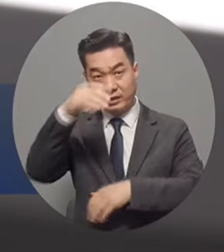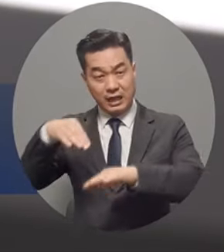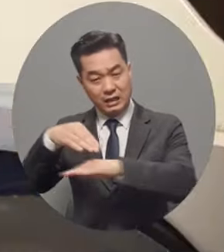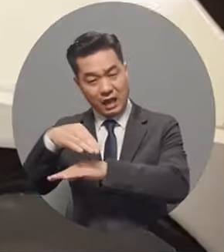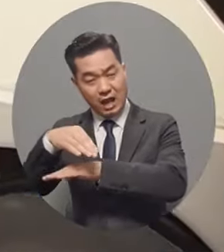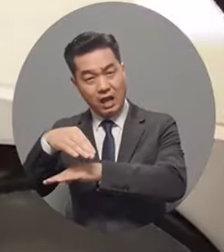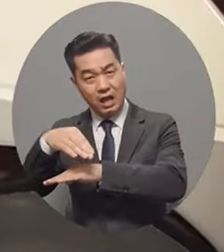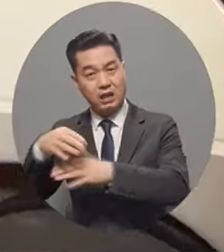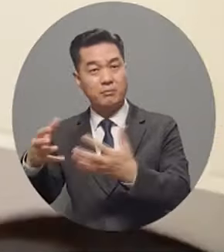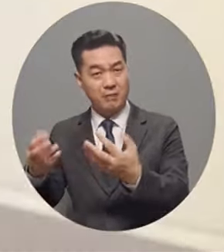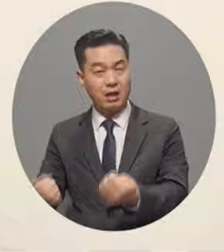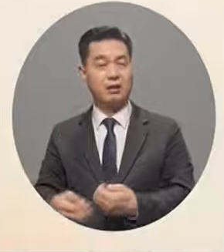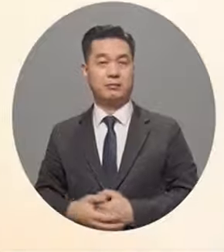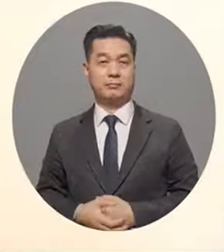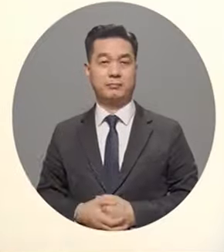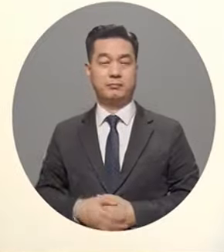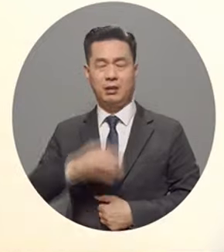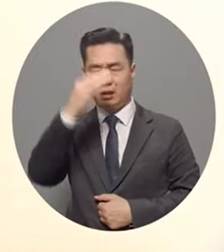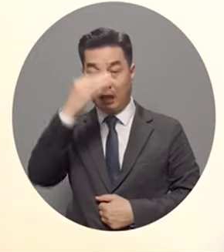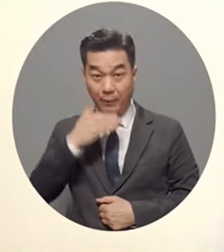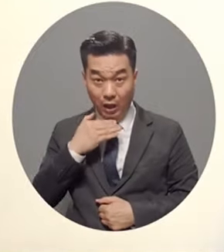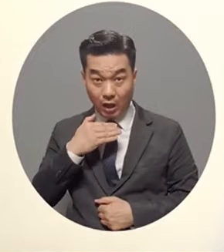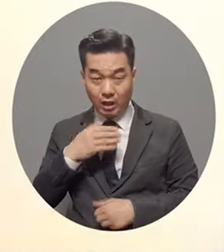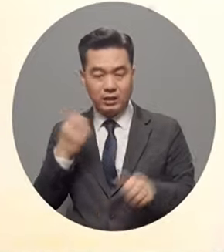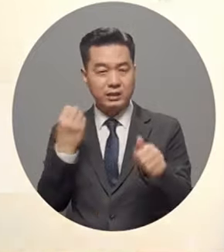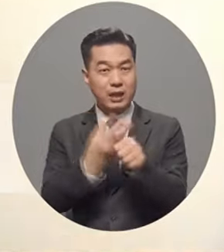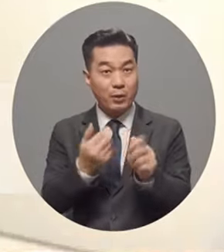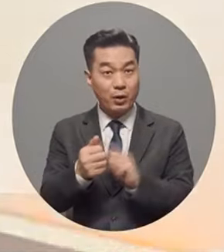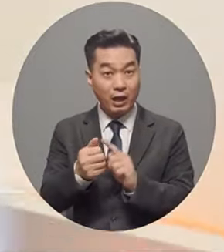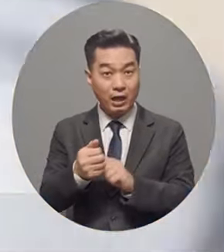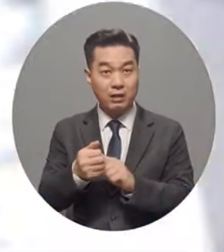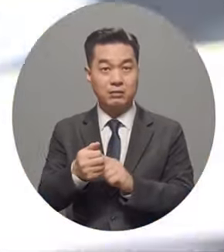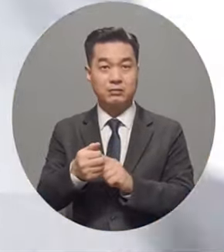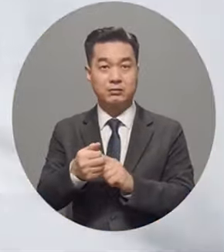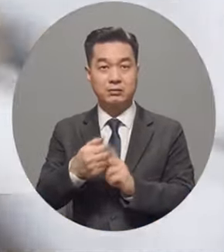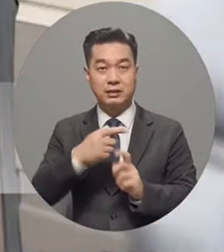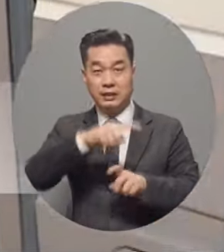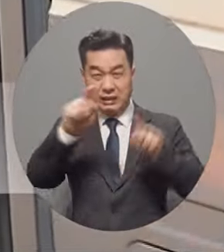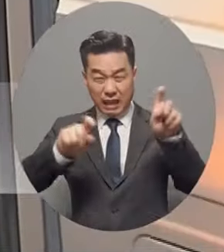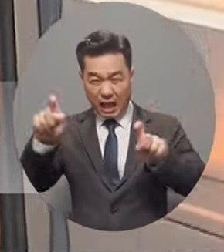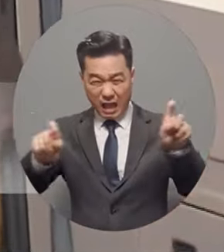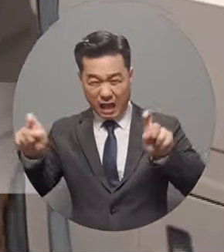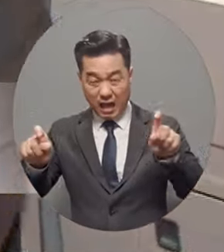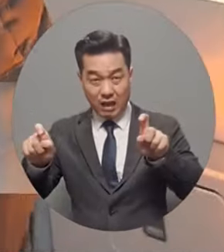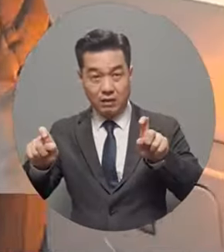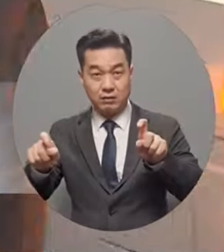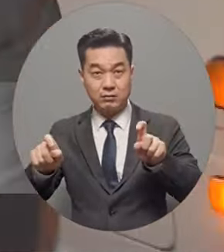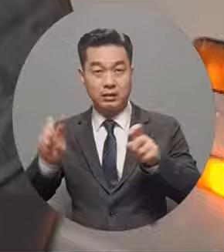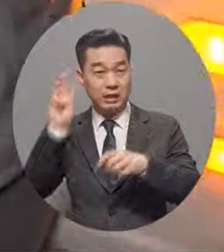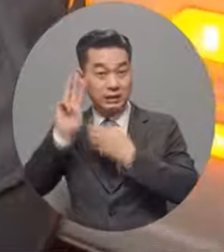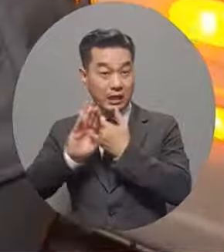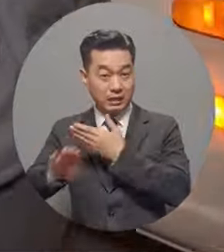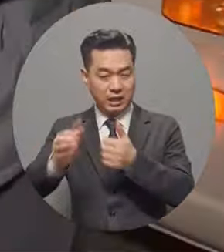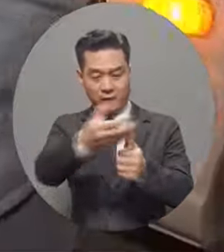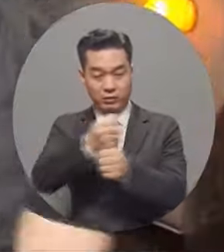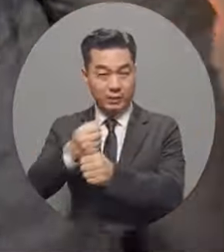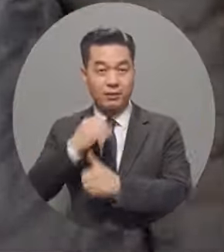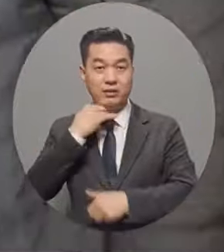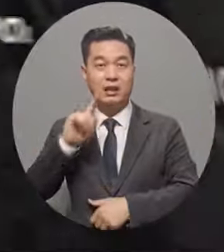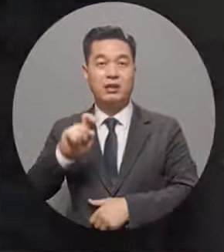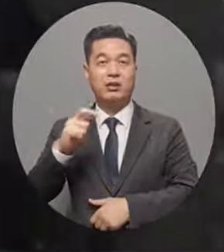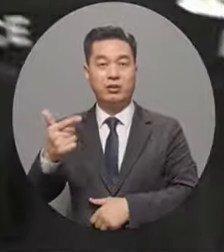많이. 알고 보니 이 제보자, 낙서에 가담한 혐의로 사흘 뒤 경찰에 붙잡힌 16살 김